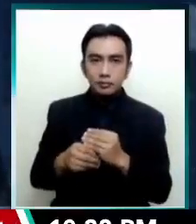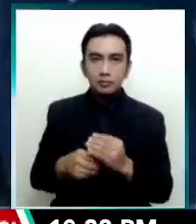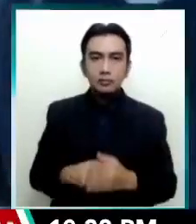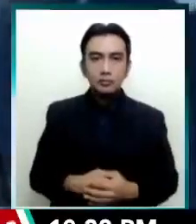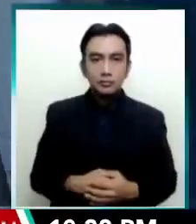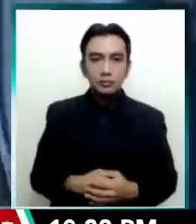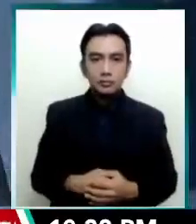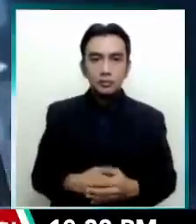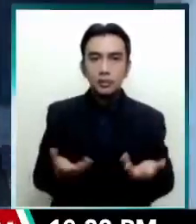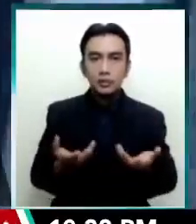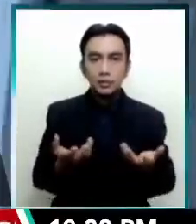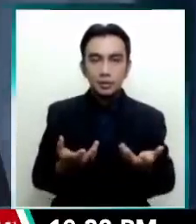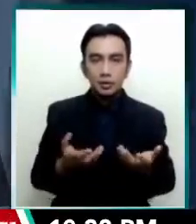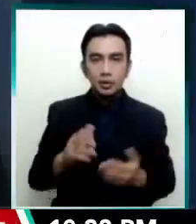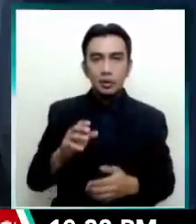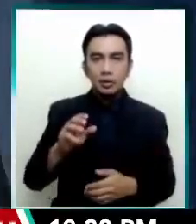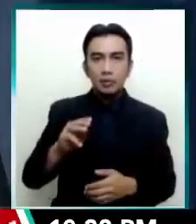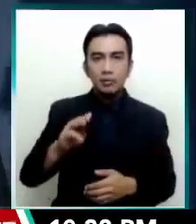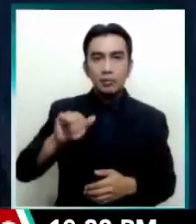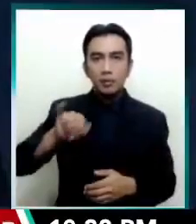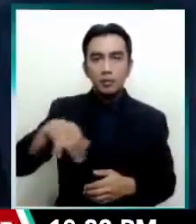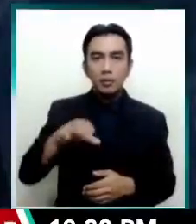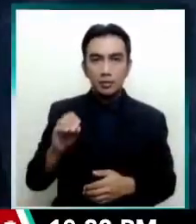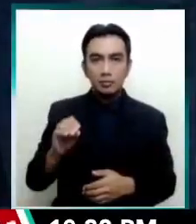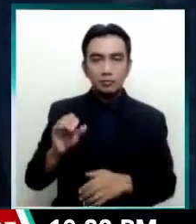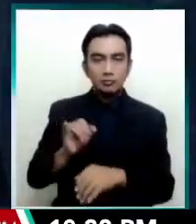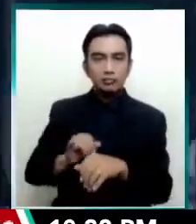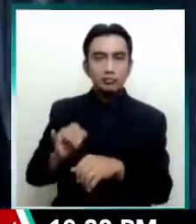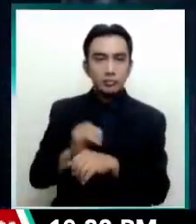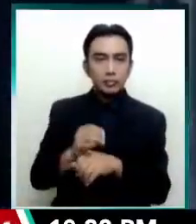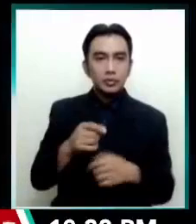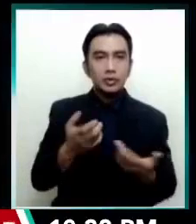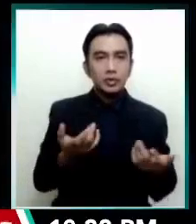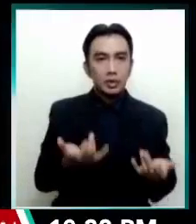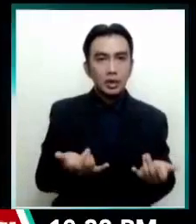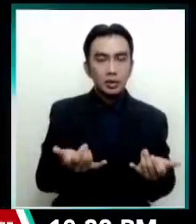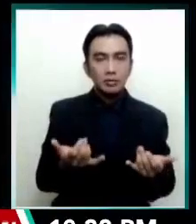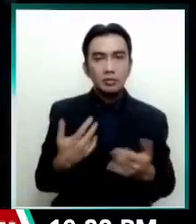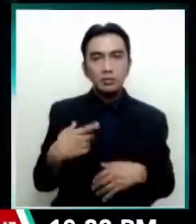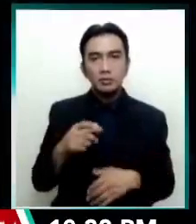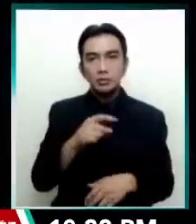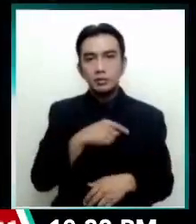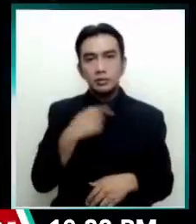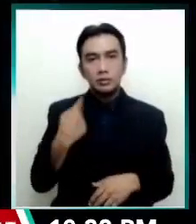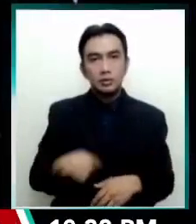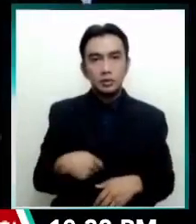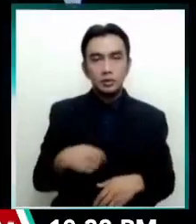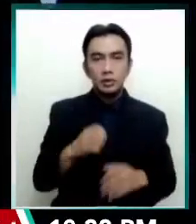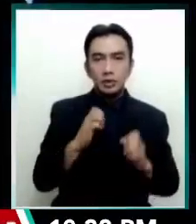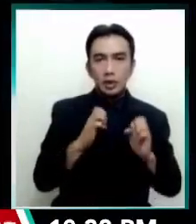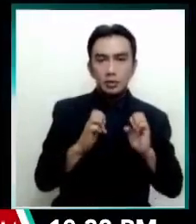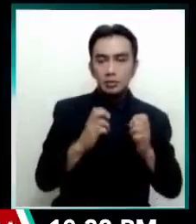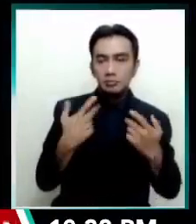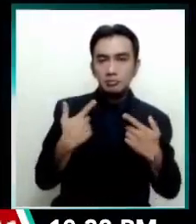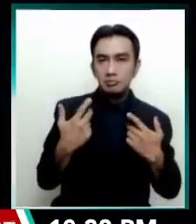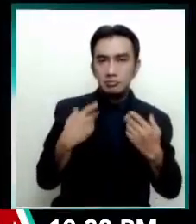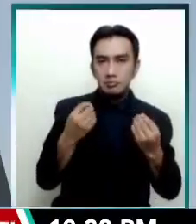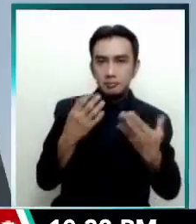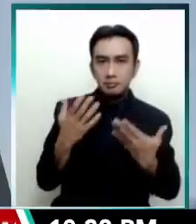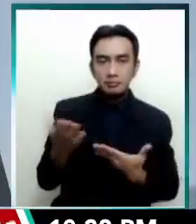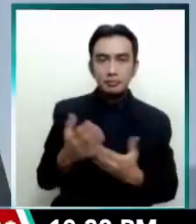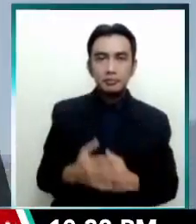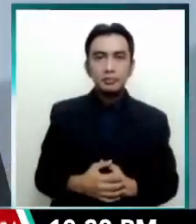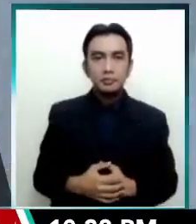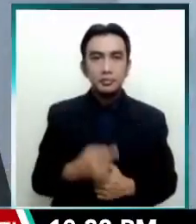Masinloc. Wala pang opisyal na pahayag dito ang Chinese Embassy sa Pilipinas. Pero sa ulat ng official state news agency ng China na